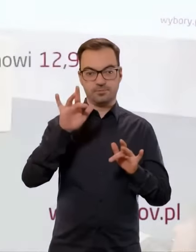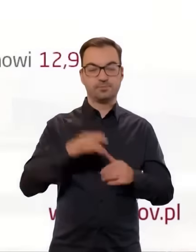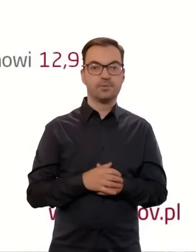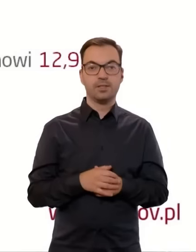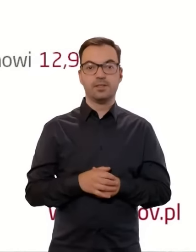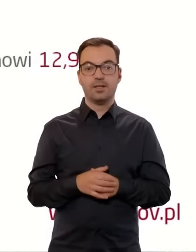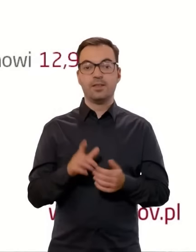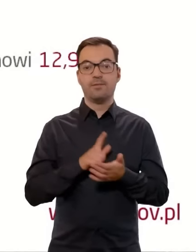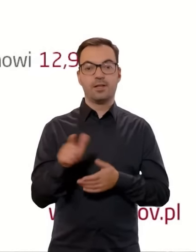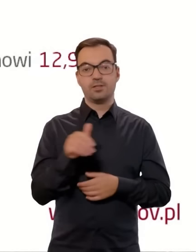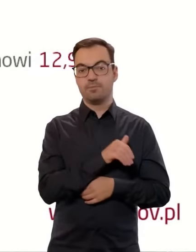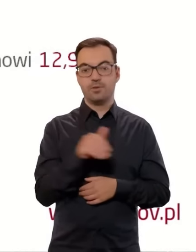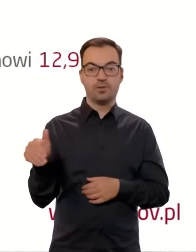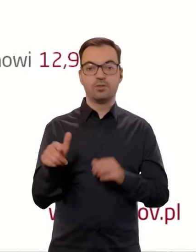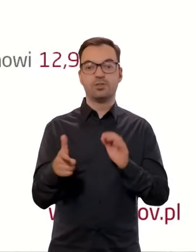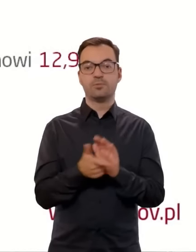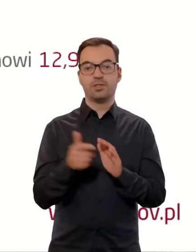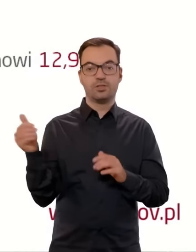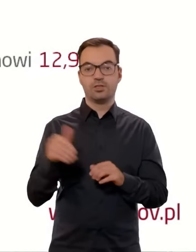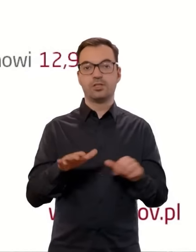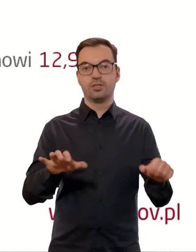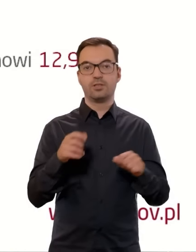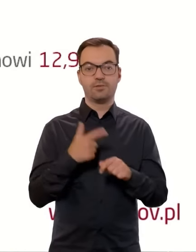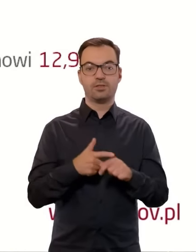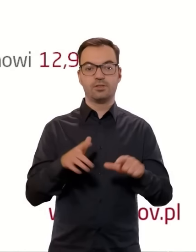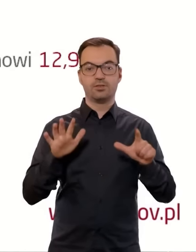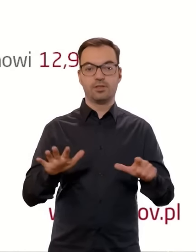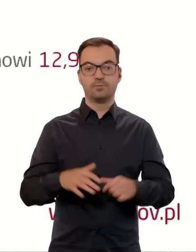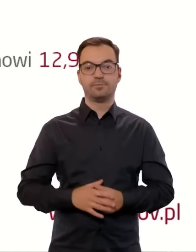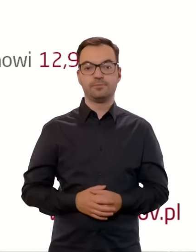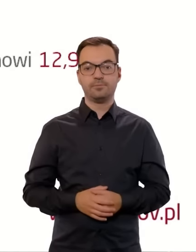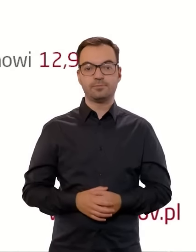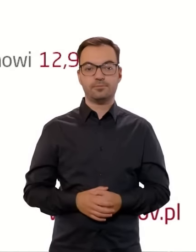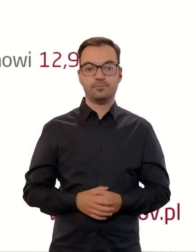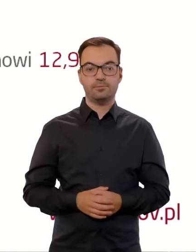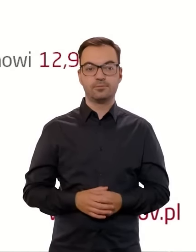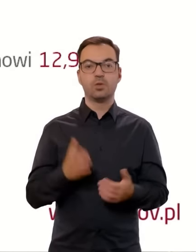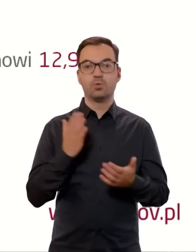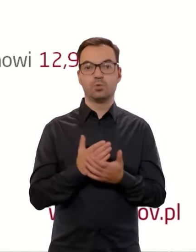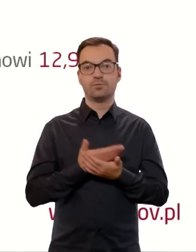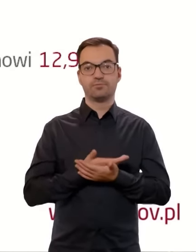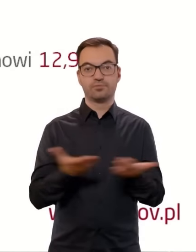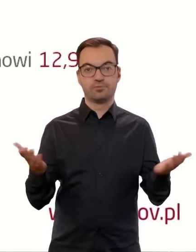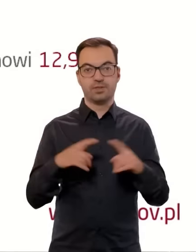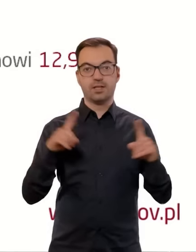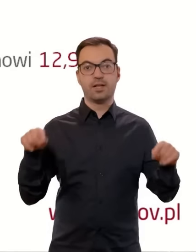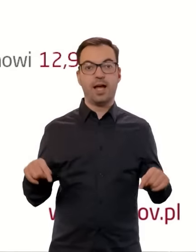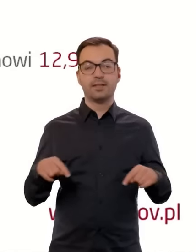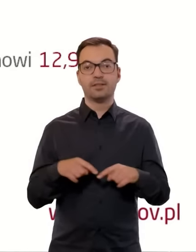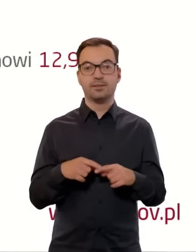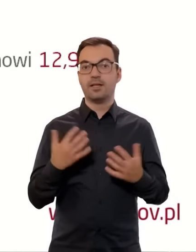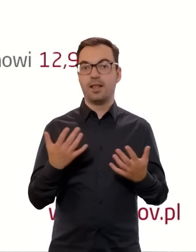dane, wyniosła 12 017 627 osób. Wydano karty do